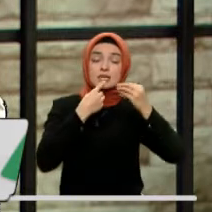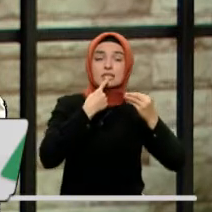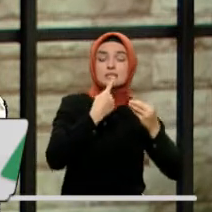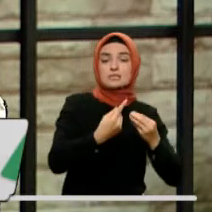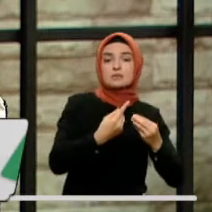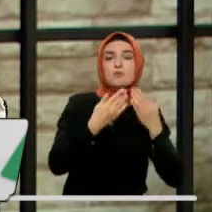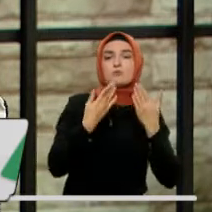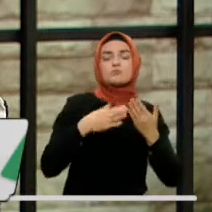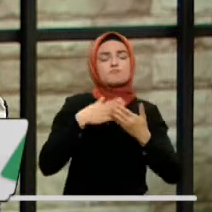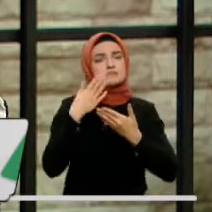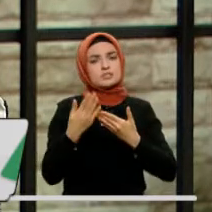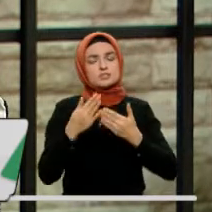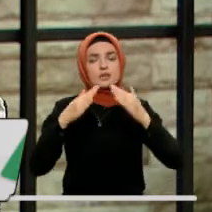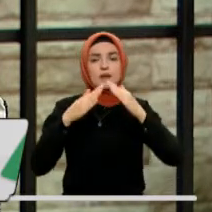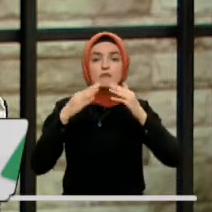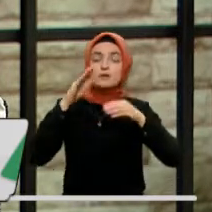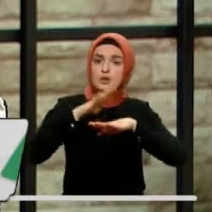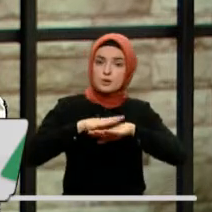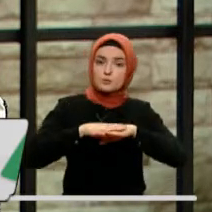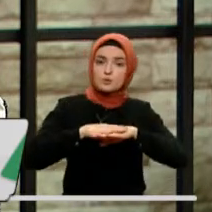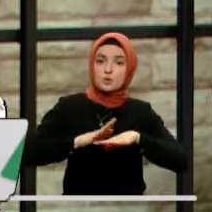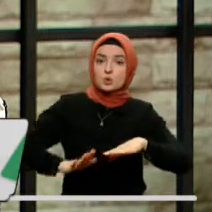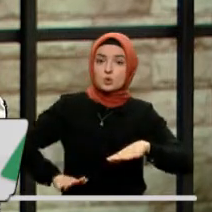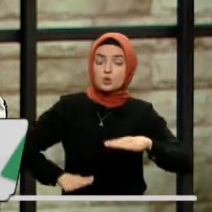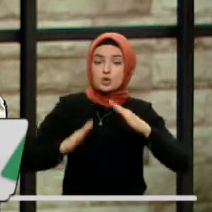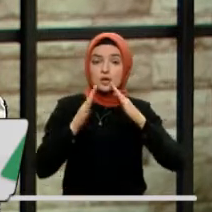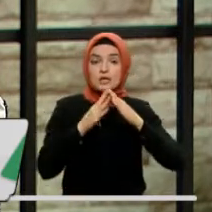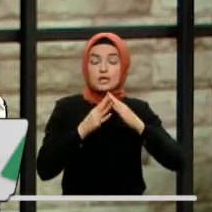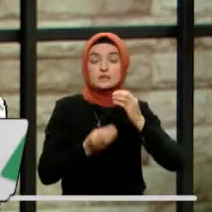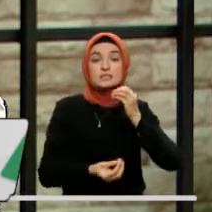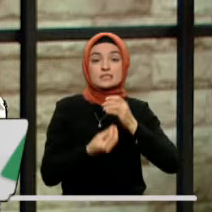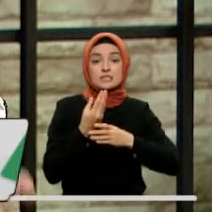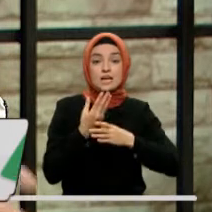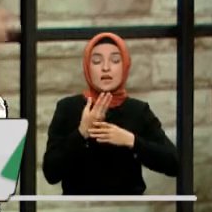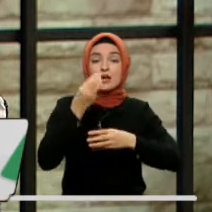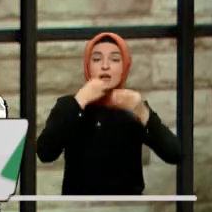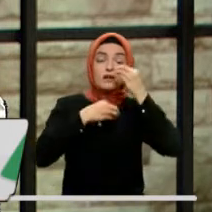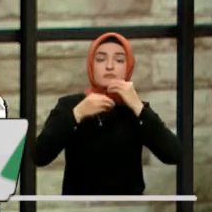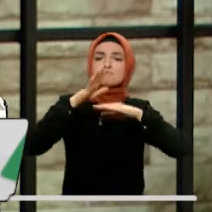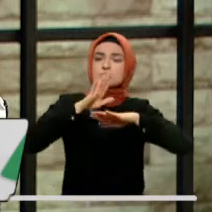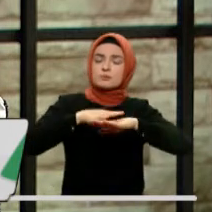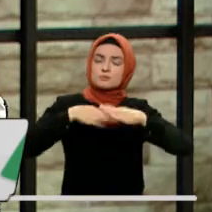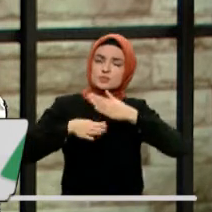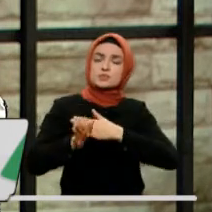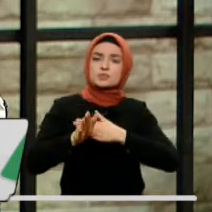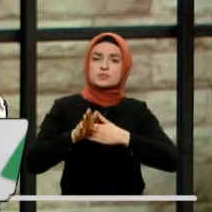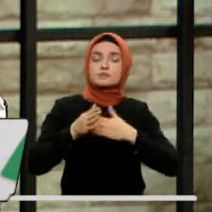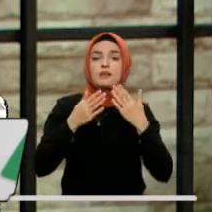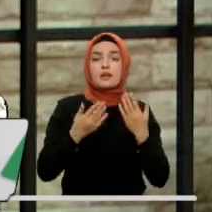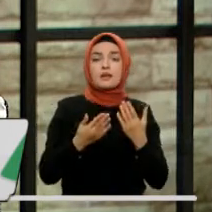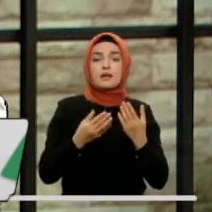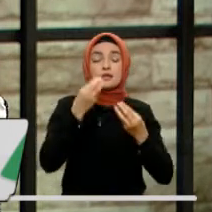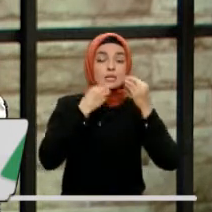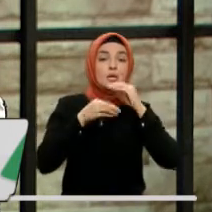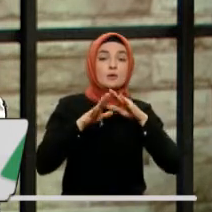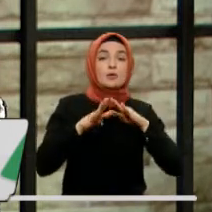artık. Ama onun dışında evde yapıyorsa çocuk evinde kahvaltısını yapıp çıksın. Kahvaltı yapıp çıkmazsa okulda abur